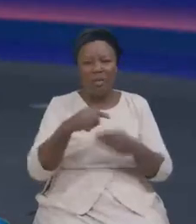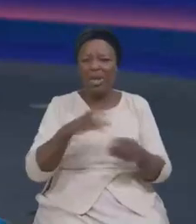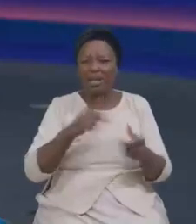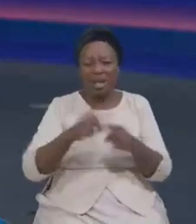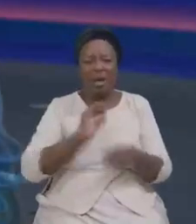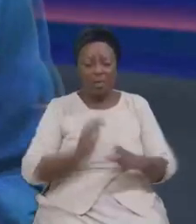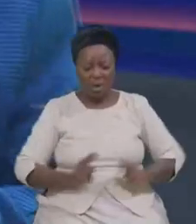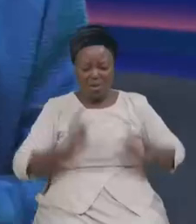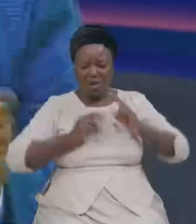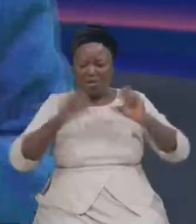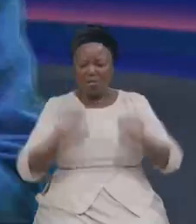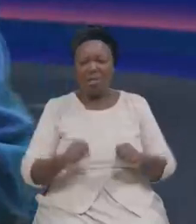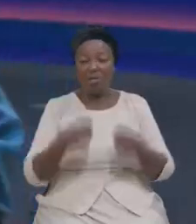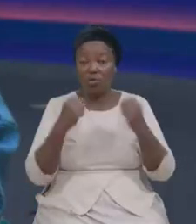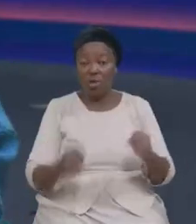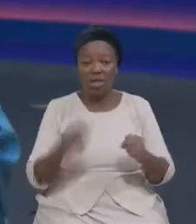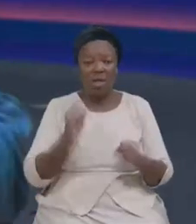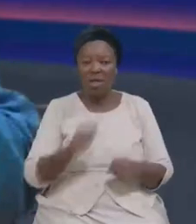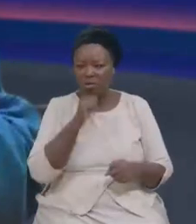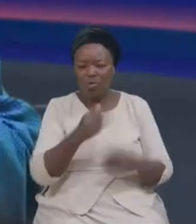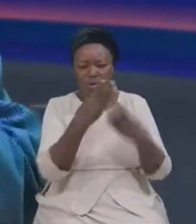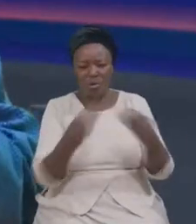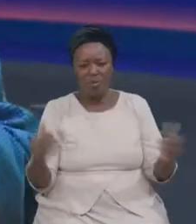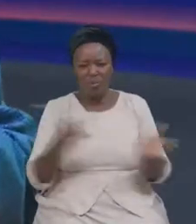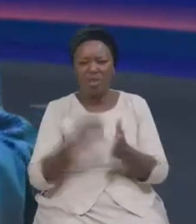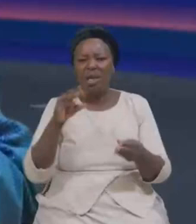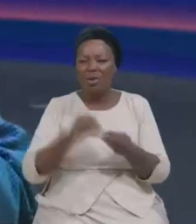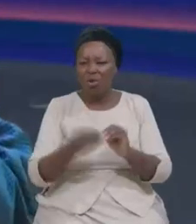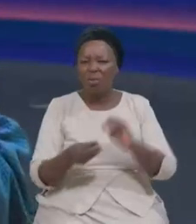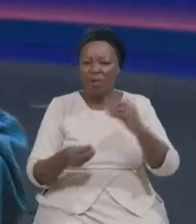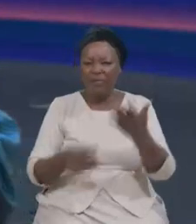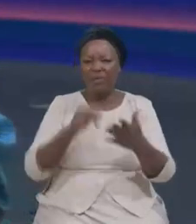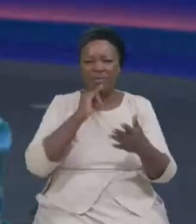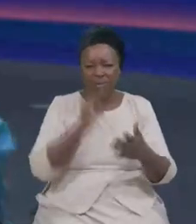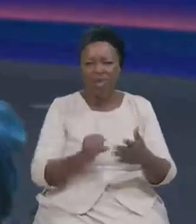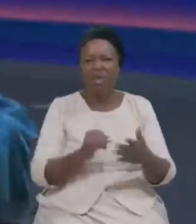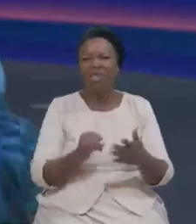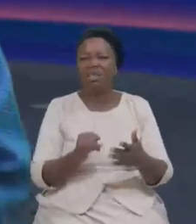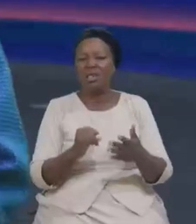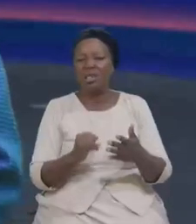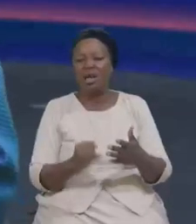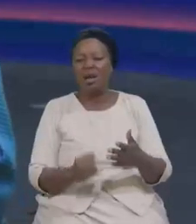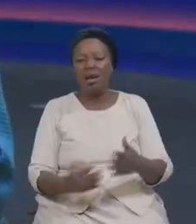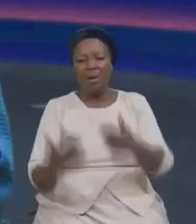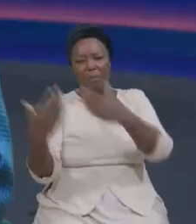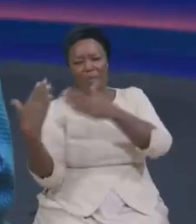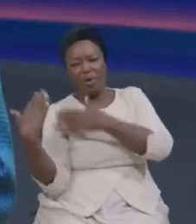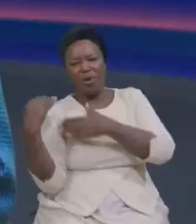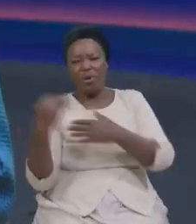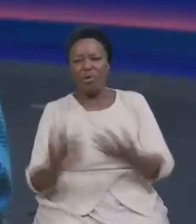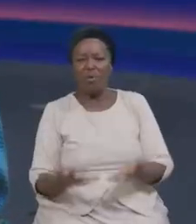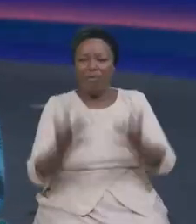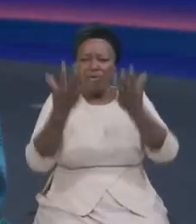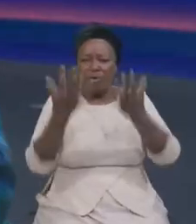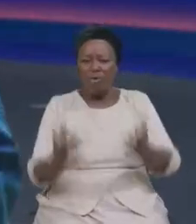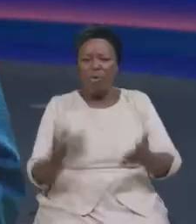Voyons cinquièmement, c'est le fardeau des charges de maladies critiques.